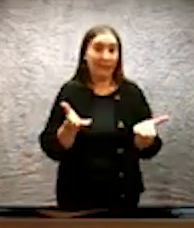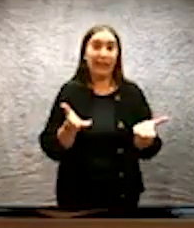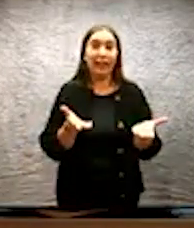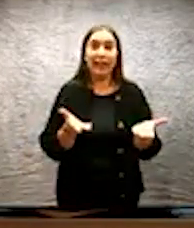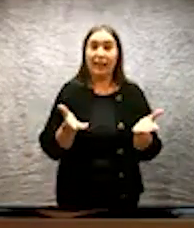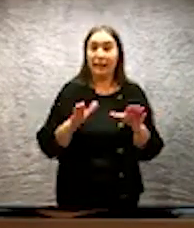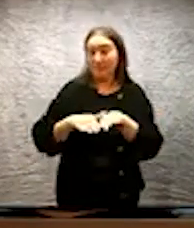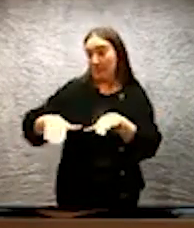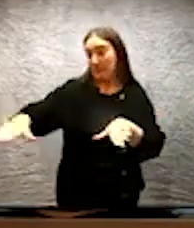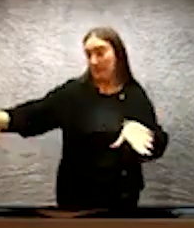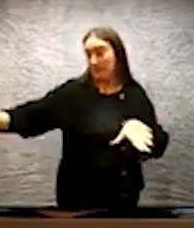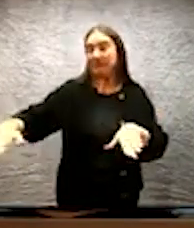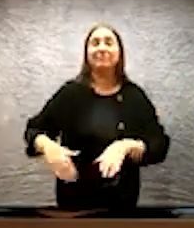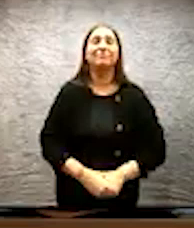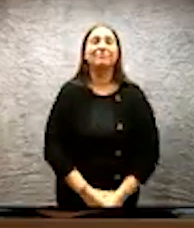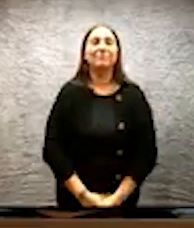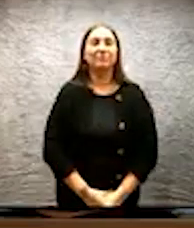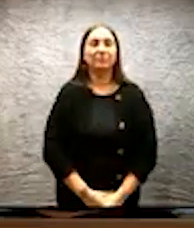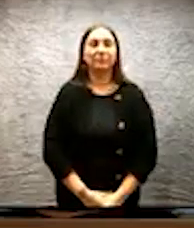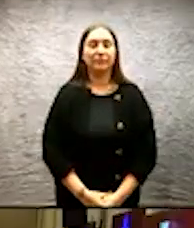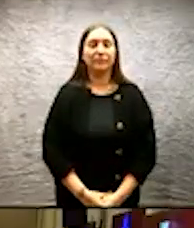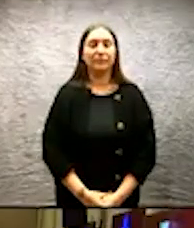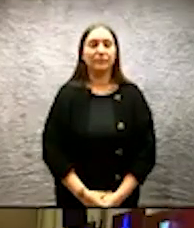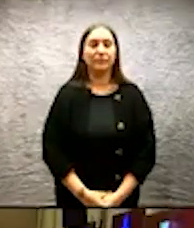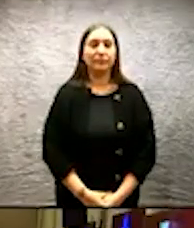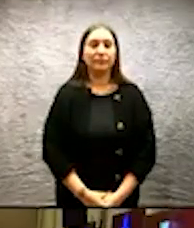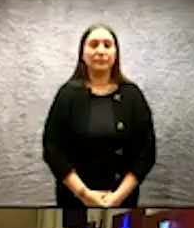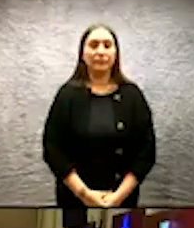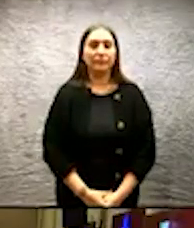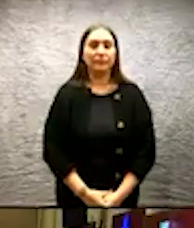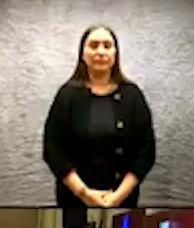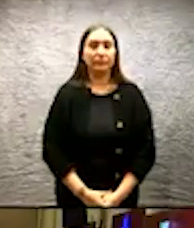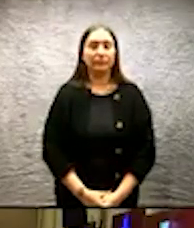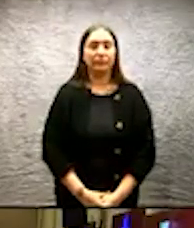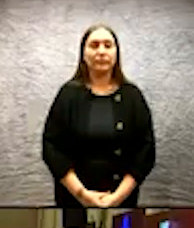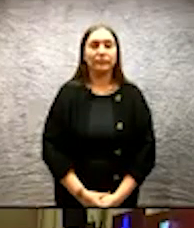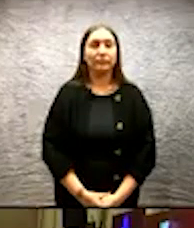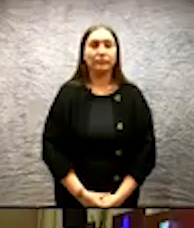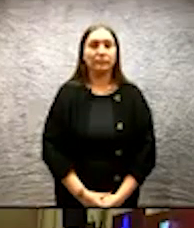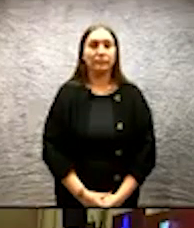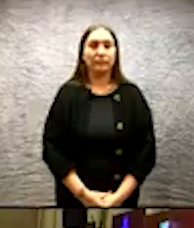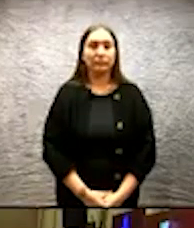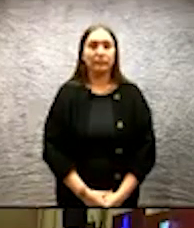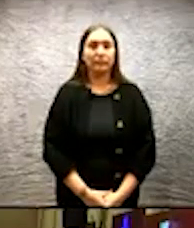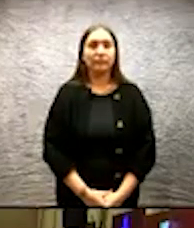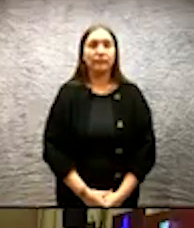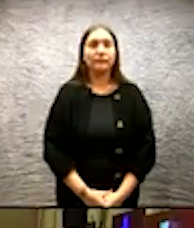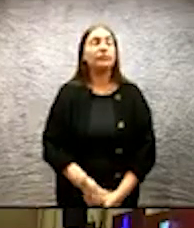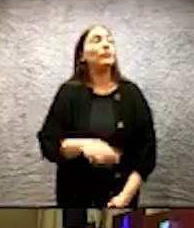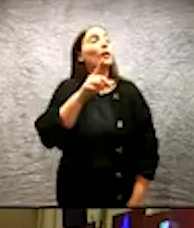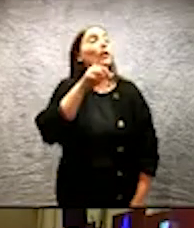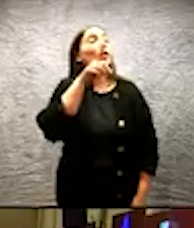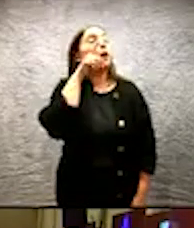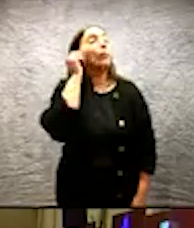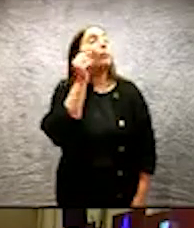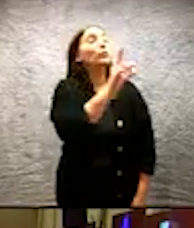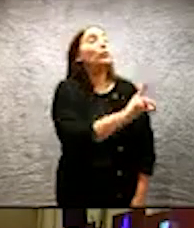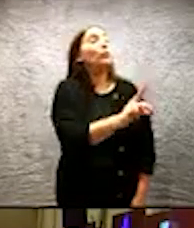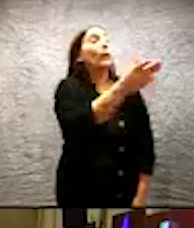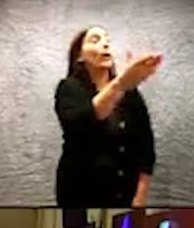dans notre écurie. Monsieur donc, oui, Demergue. Cette